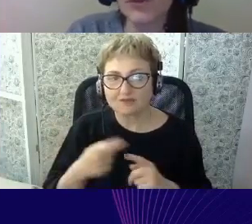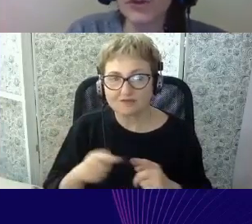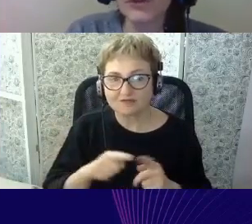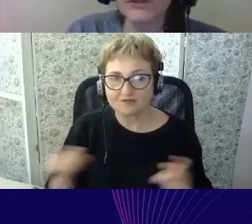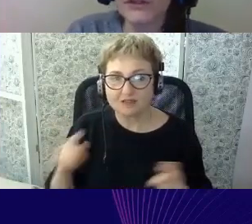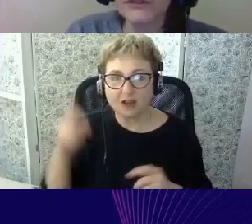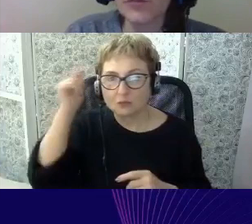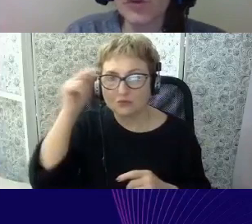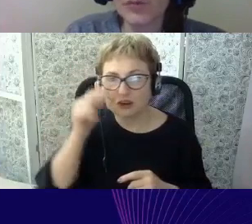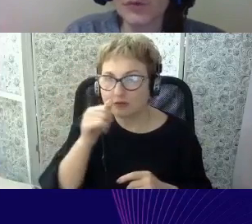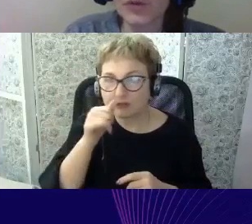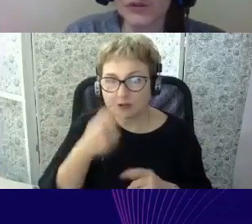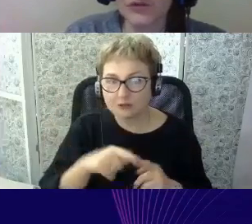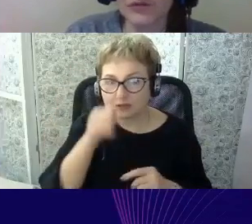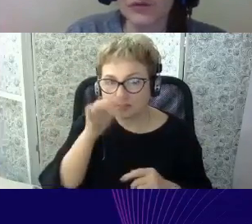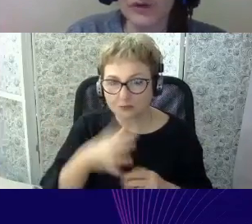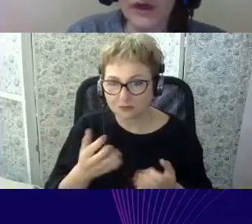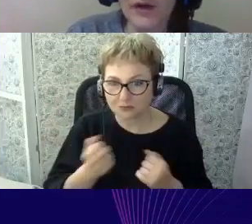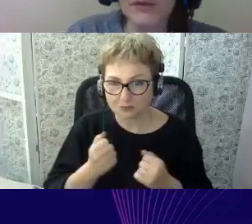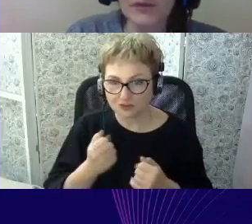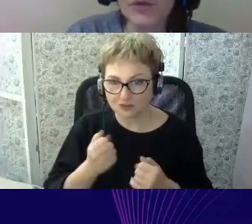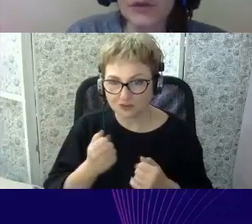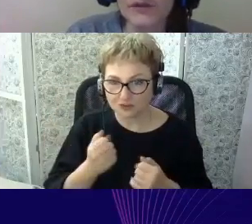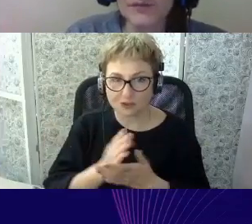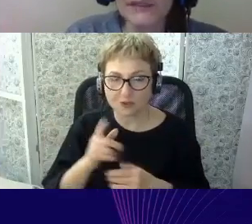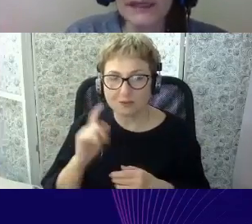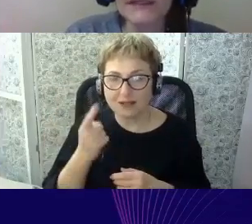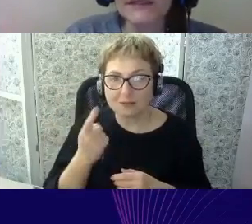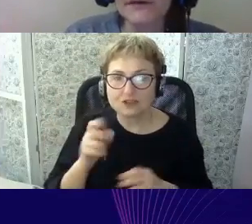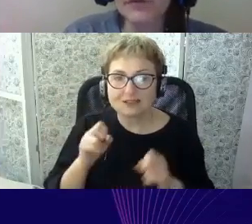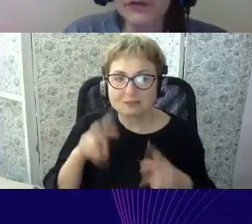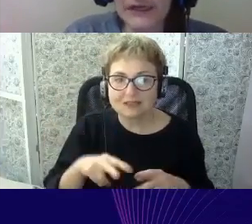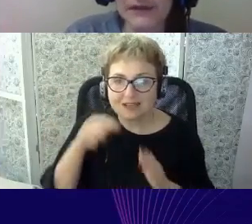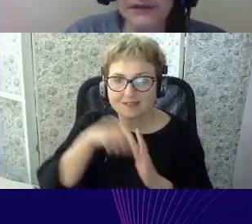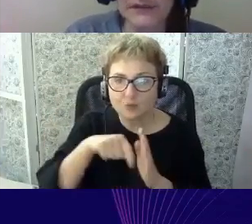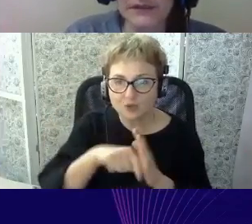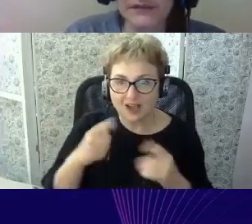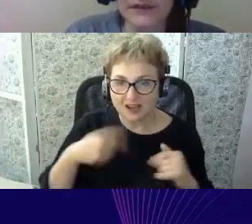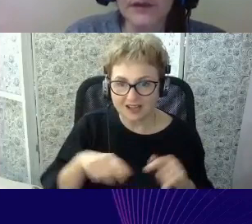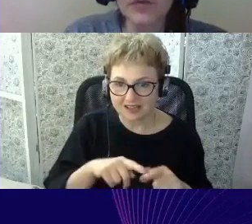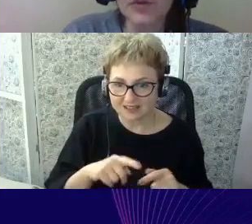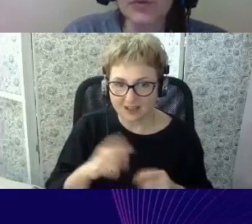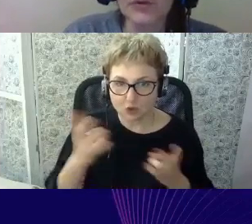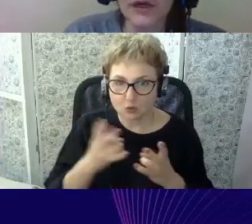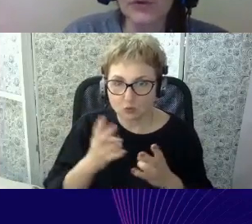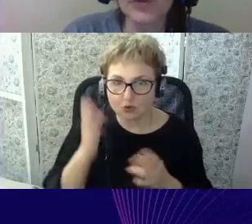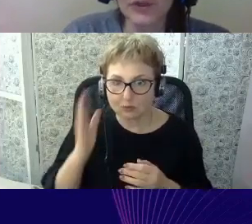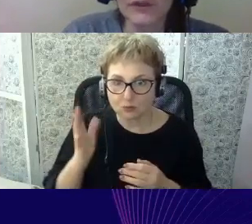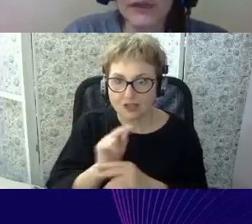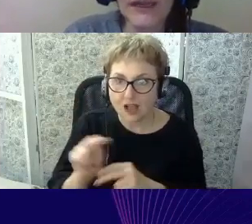которого обучающийся не сможет получить эти услуги, потому что специалиста внутри организации нужно